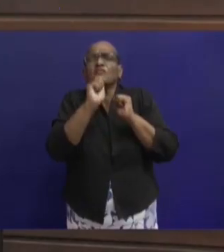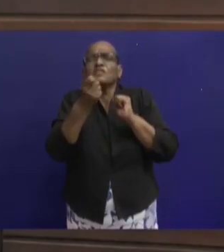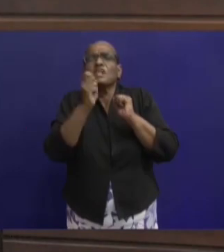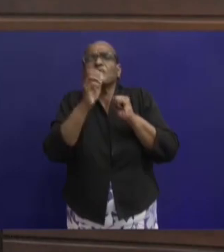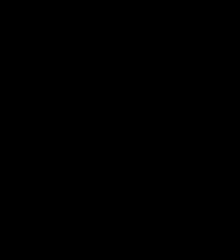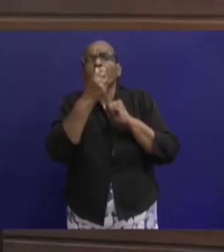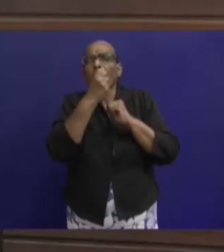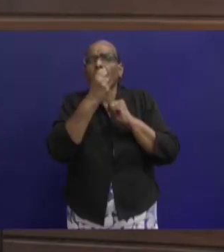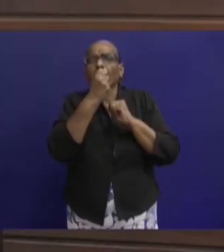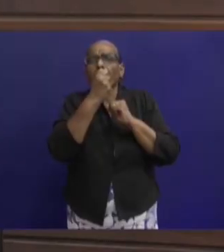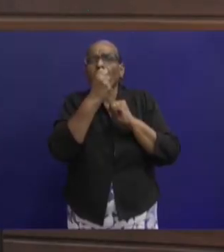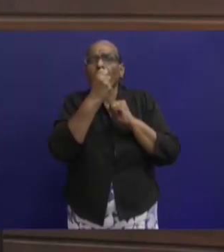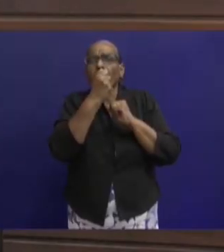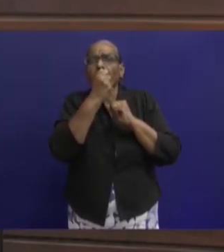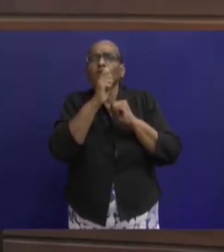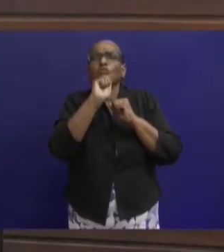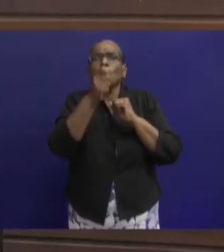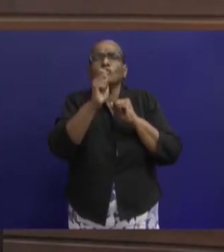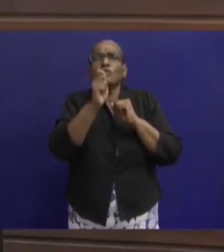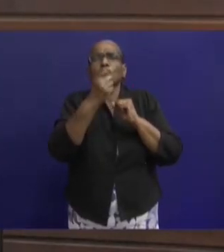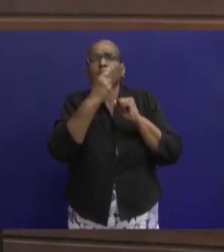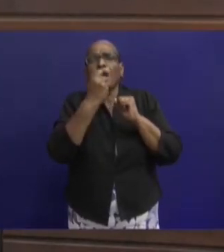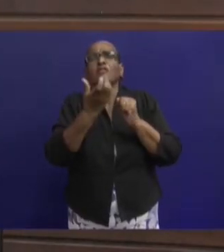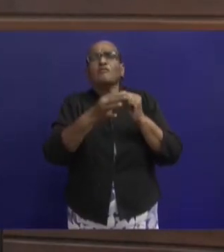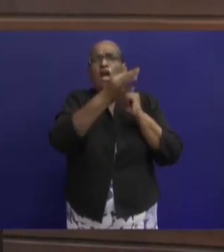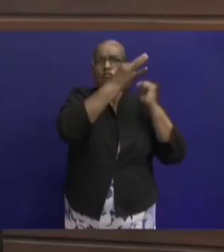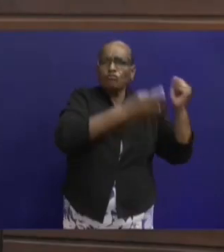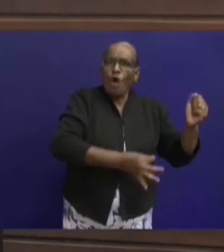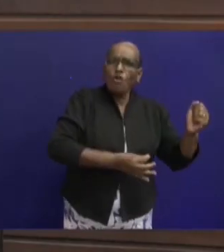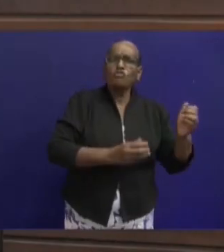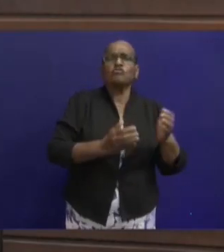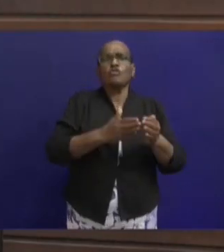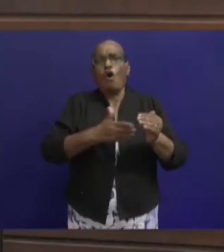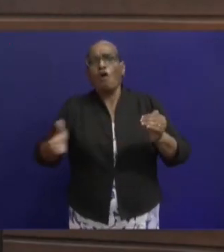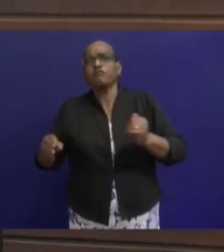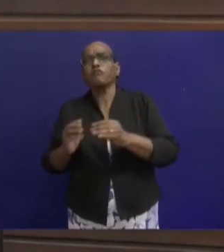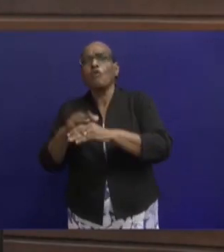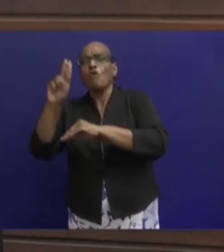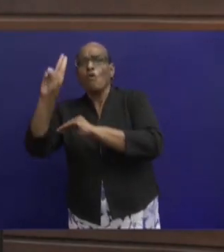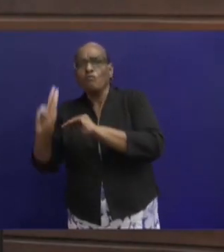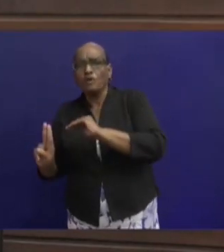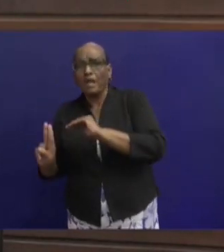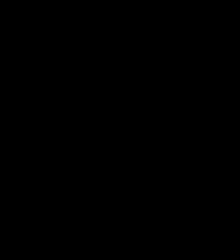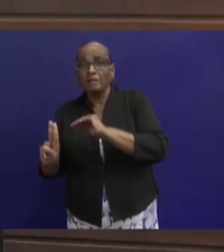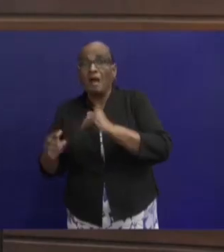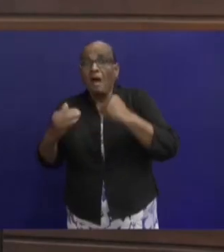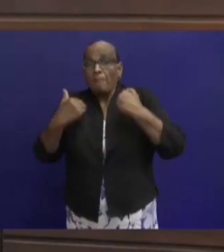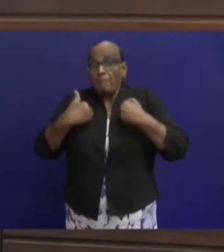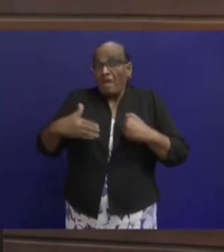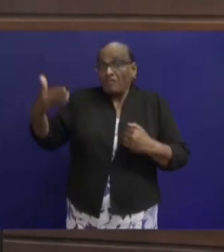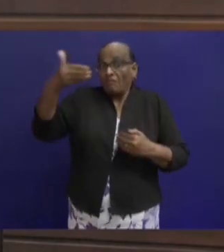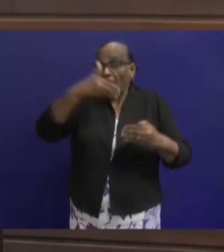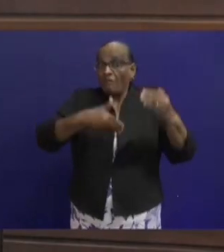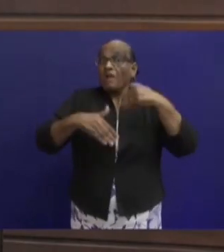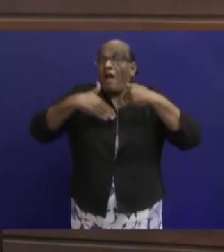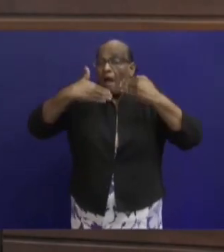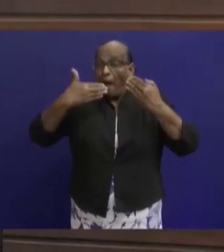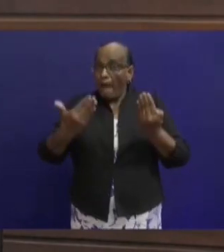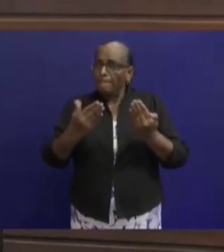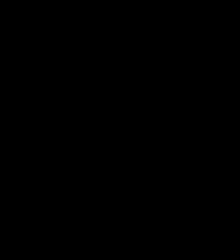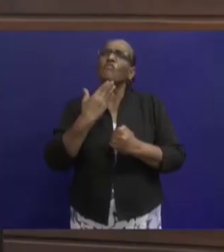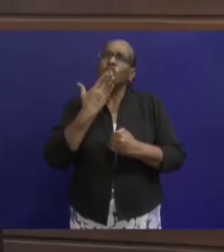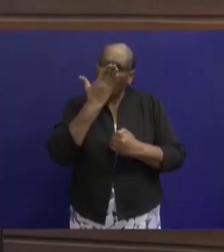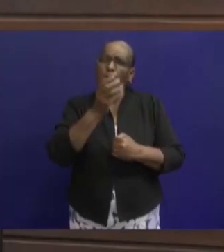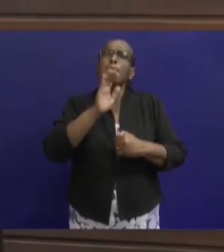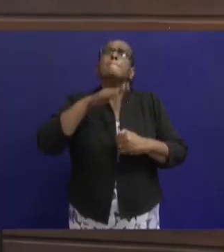moeten verwachten van een thuisquarantaine, wat ze kunnen verwachten van een overheidsquarantaine en als de mensen vragen hebben, kunnen zij die stellen.